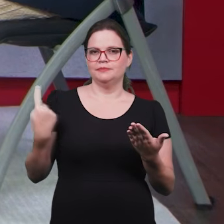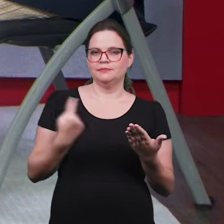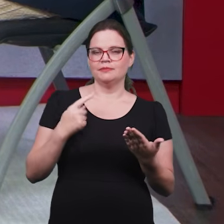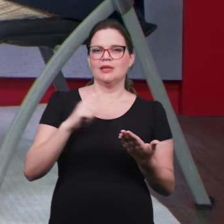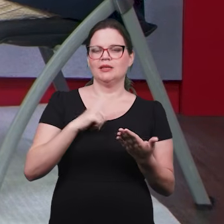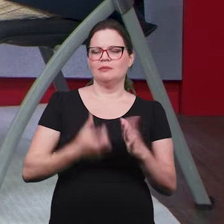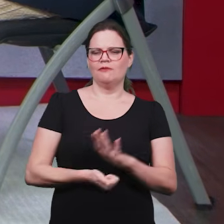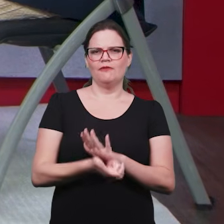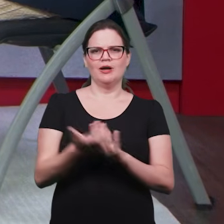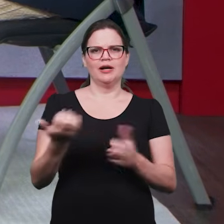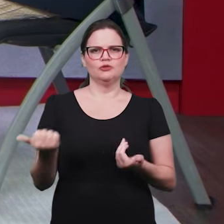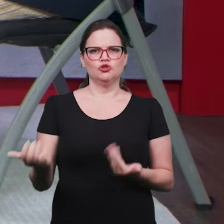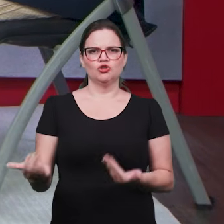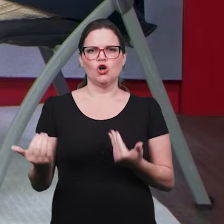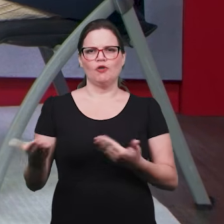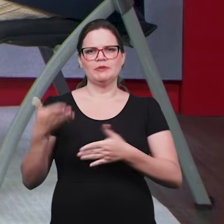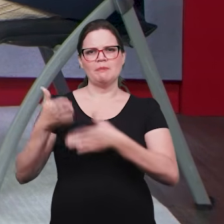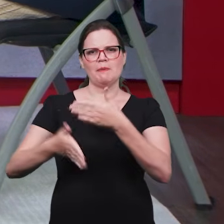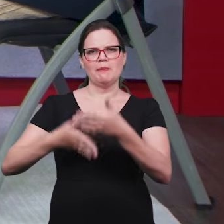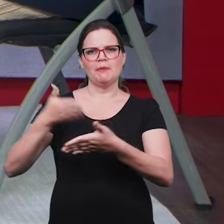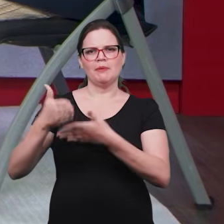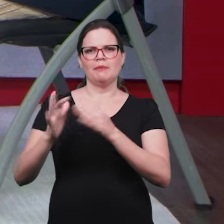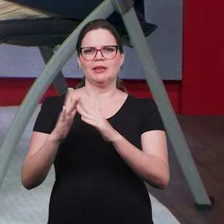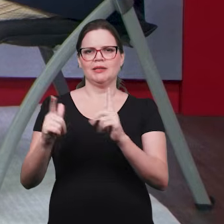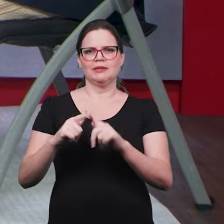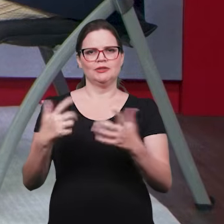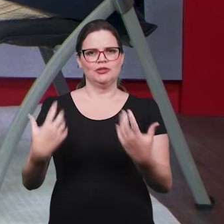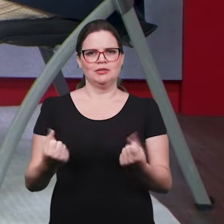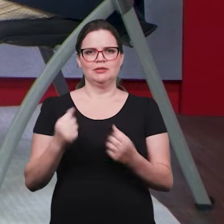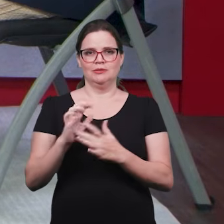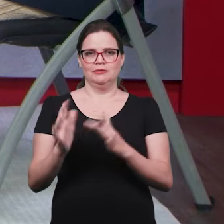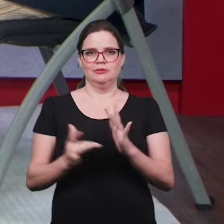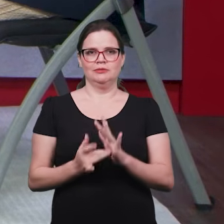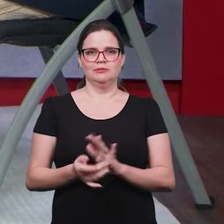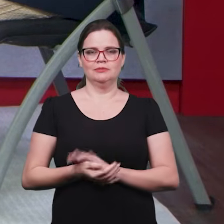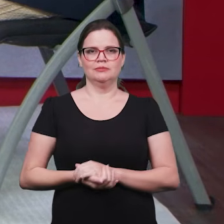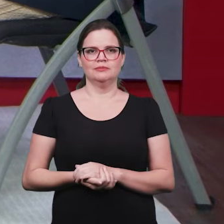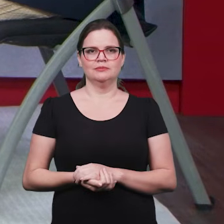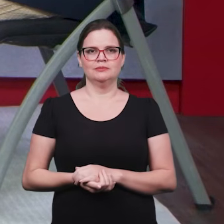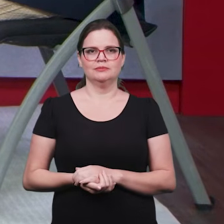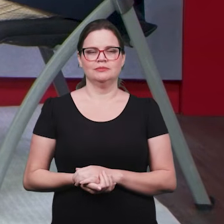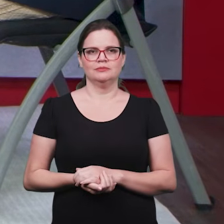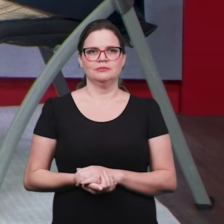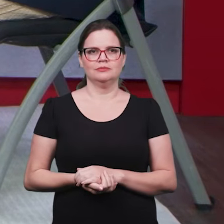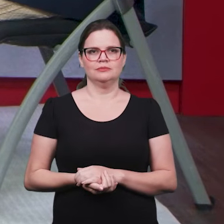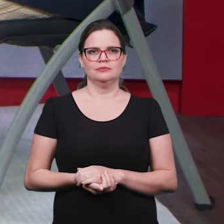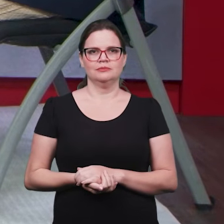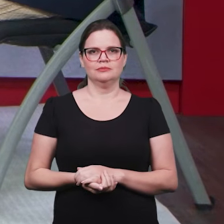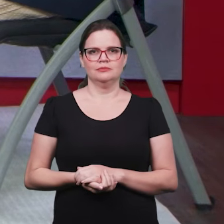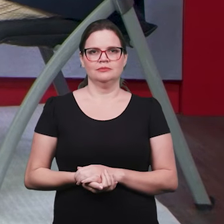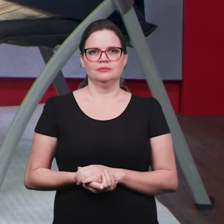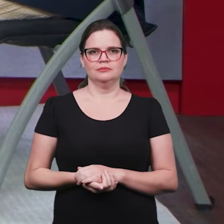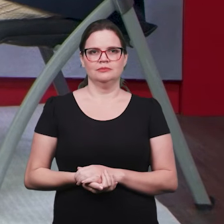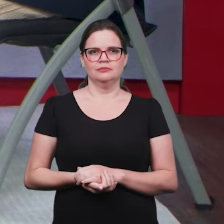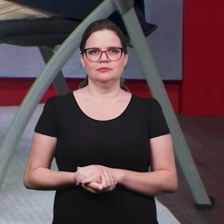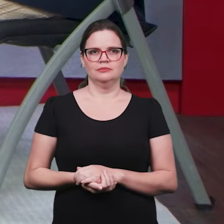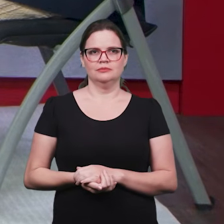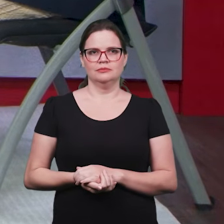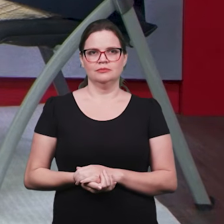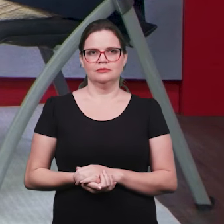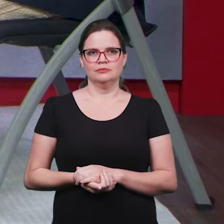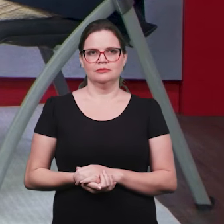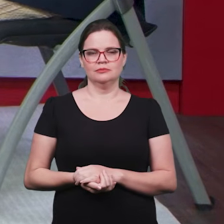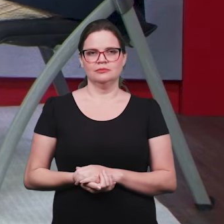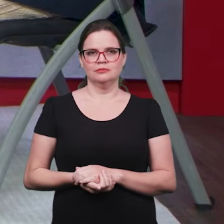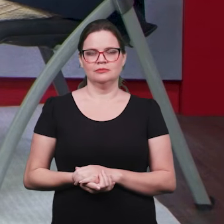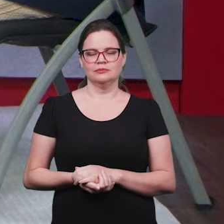agora temos muitos e muitos jovens vindo para a igreja e aceitando o Senhor Jesus. И сама страна